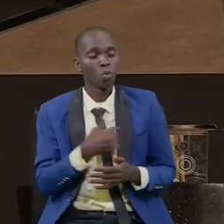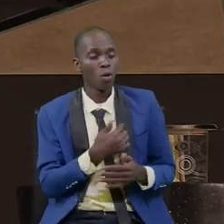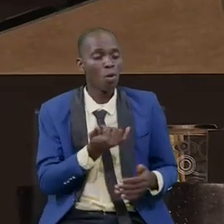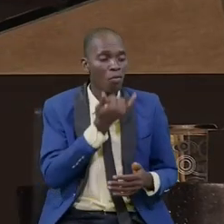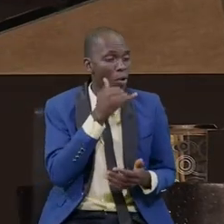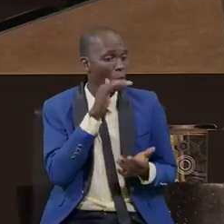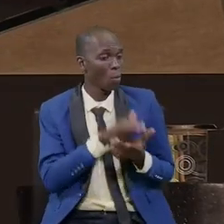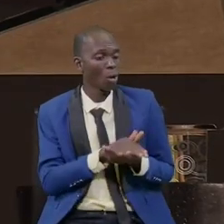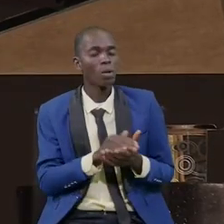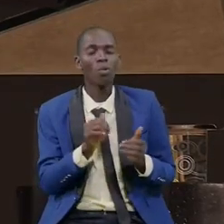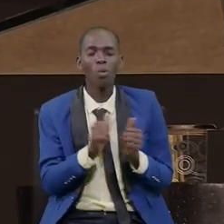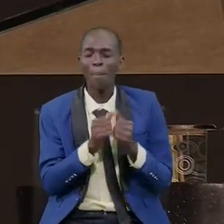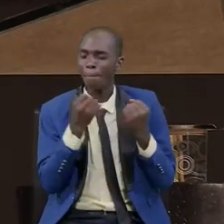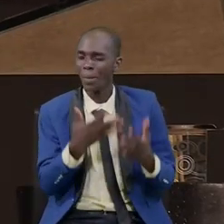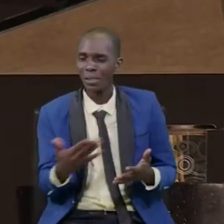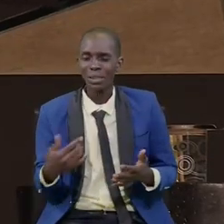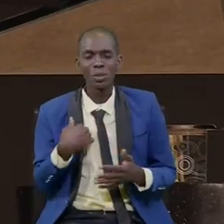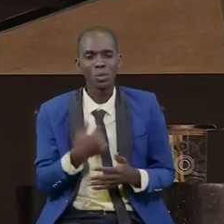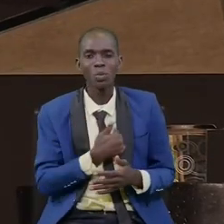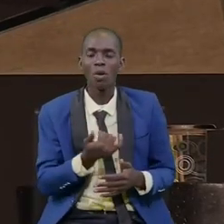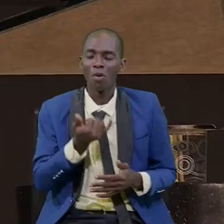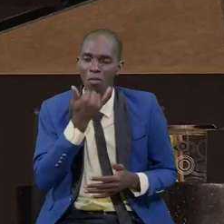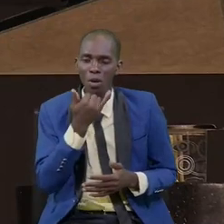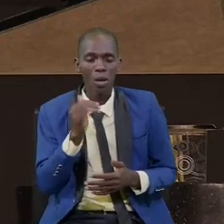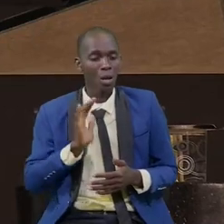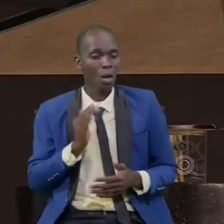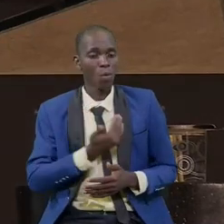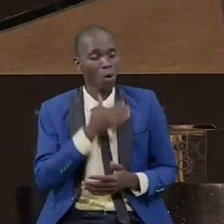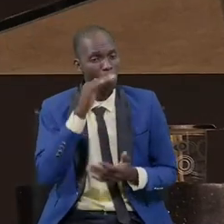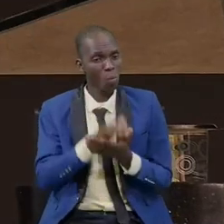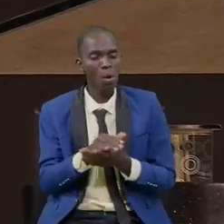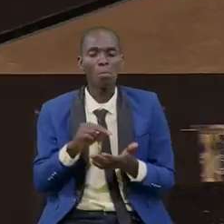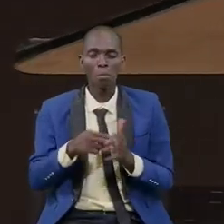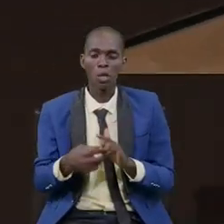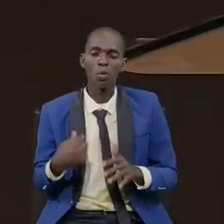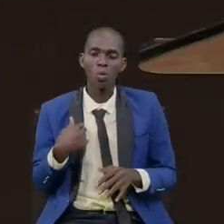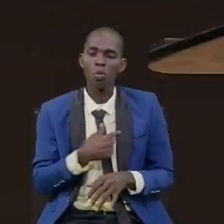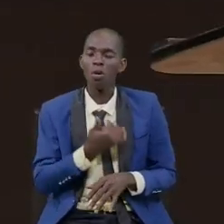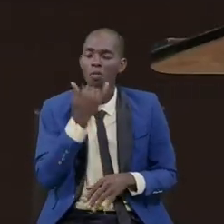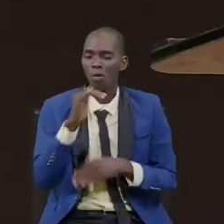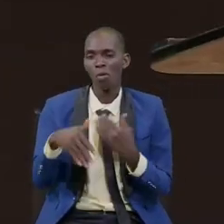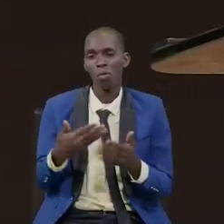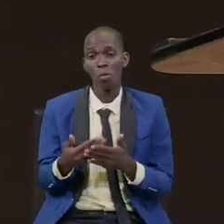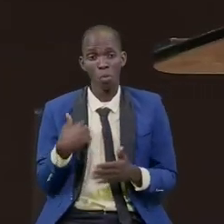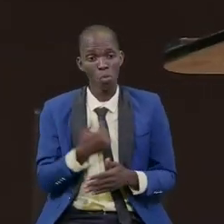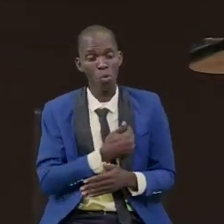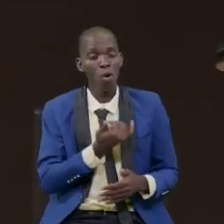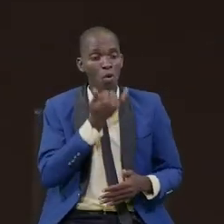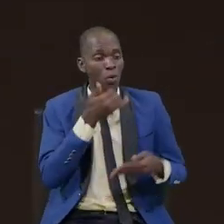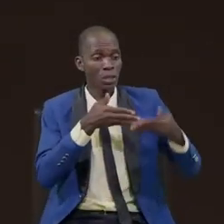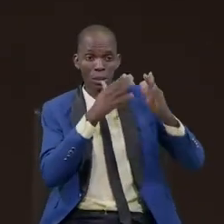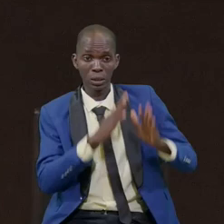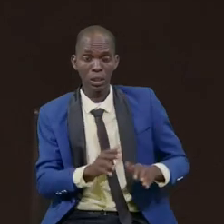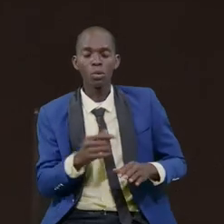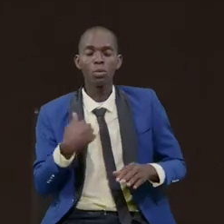notre conjointe avec la langue, on blesse notre femme, on blesse tout le monde. Nous blessons nos dirigeants,